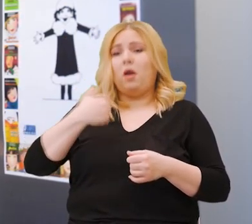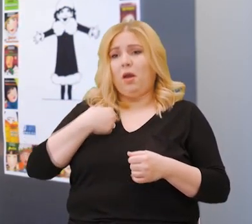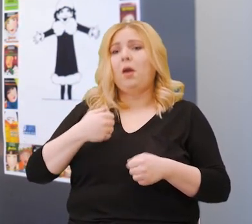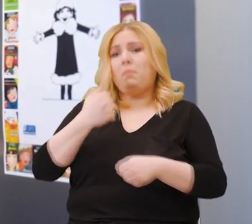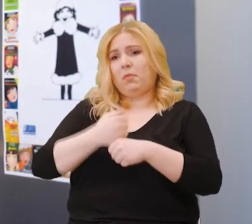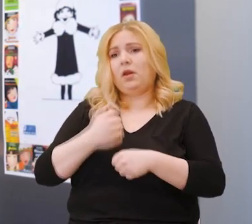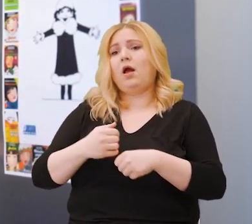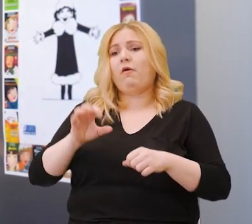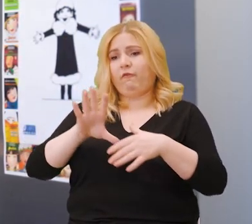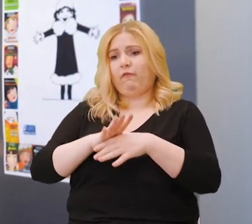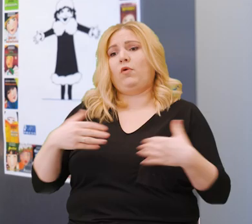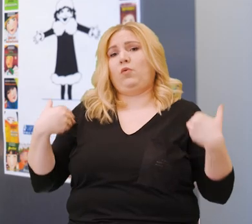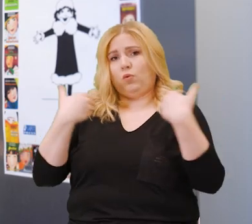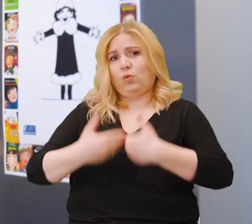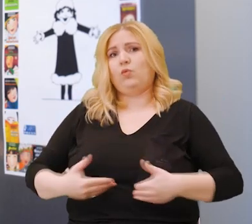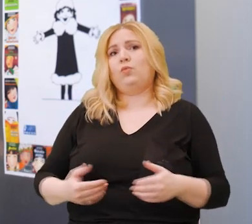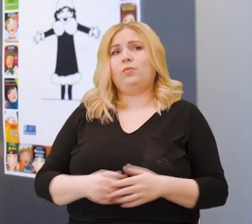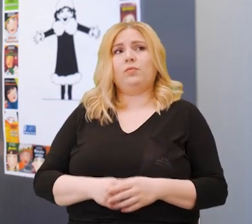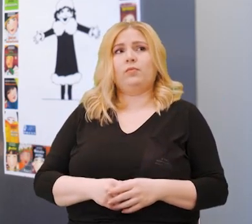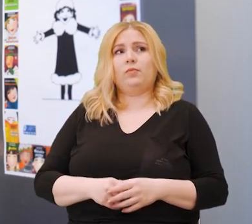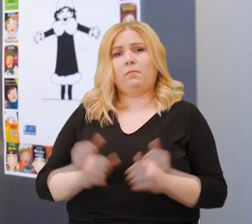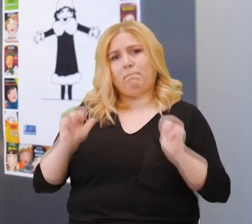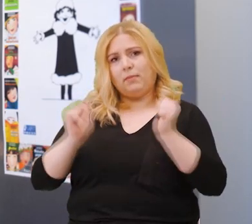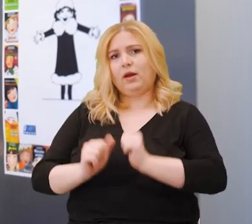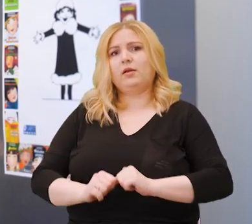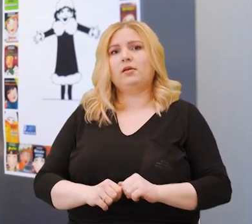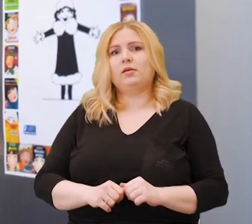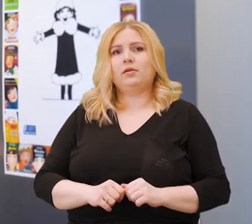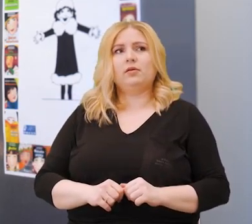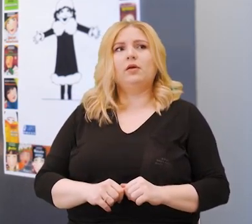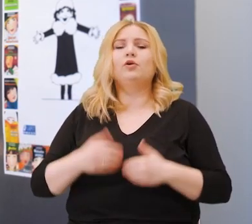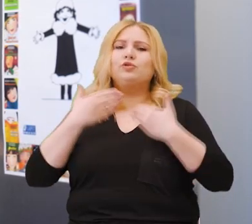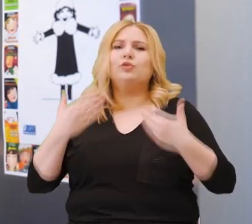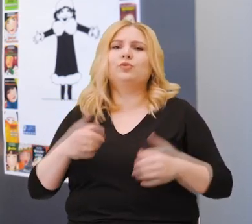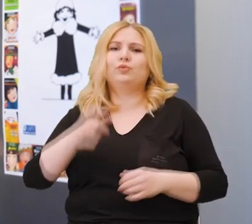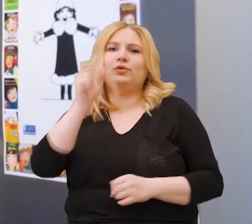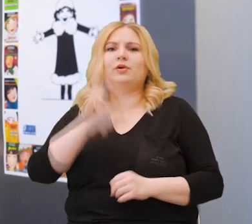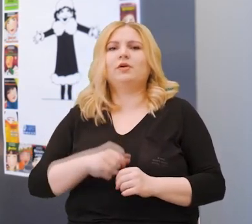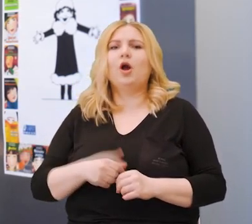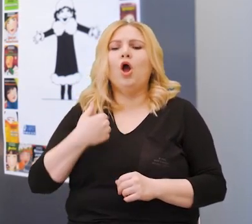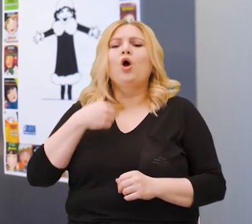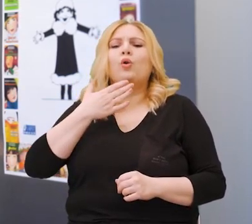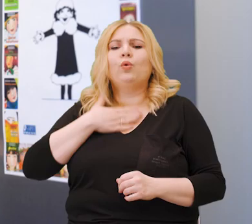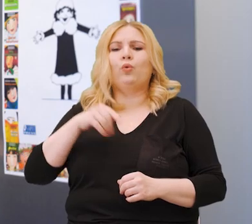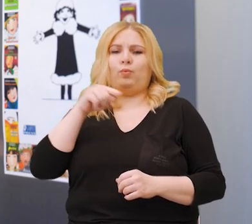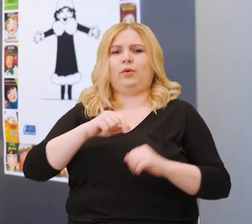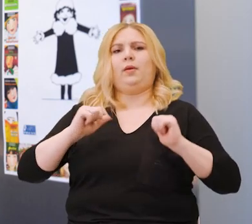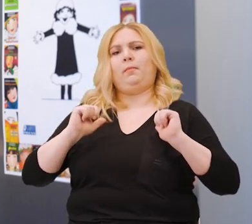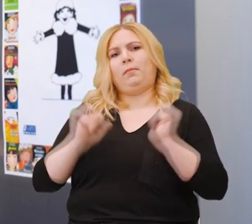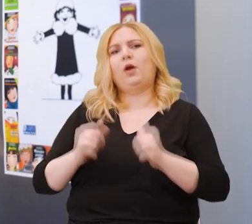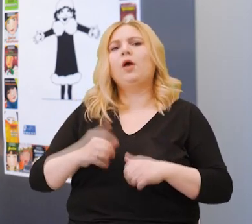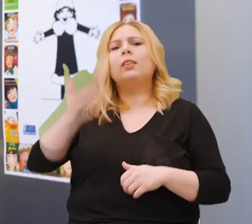To bardzo przyjemny i praktyczny strój. I przy tym fascynujący. Dziękuję ci. Lubię zwłaszcza ten